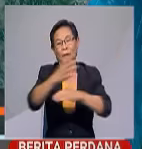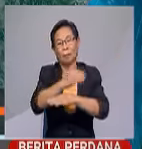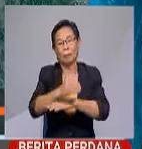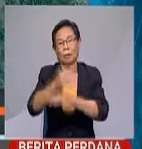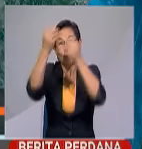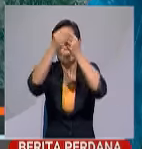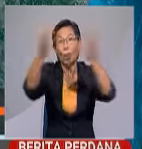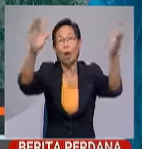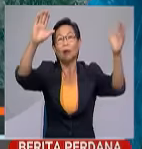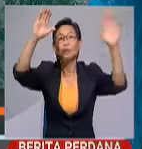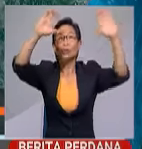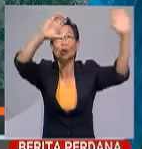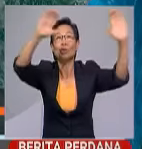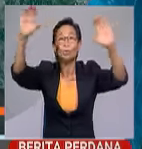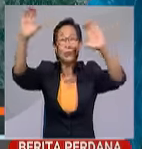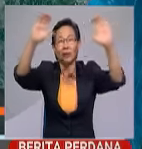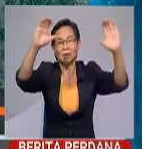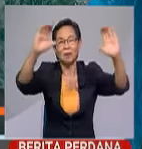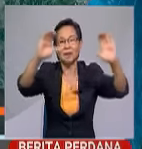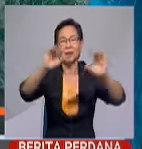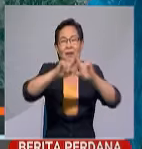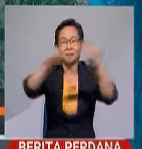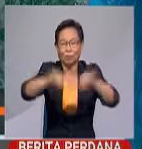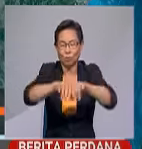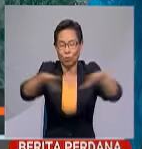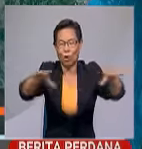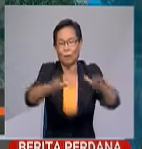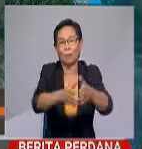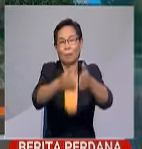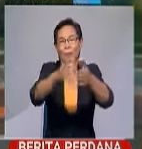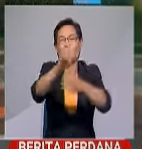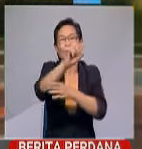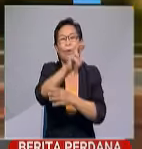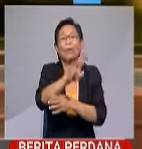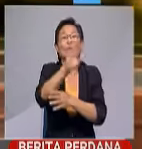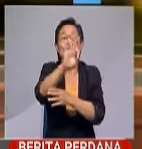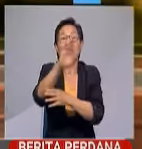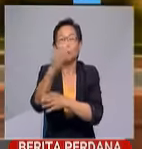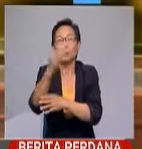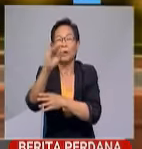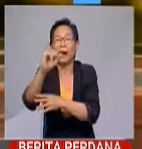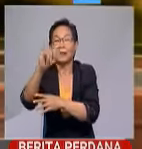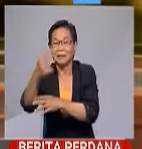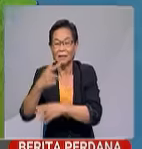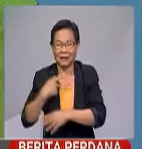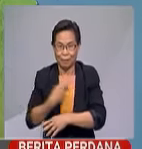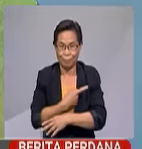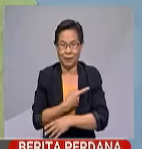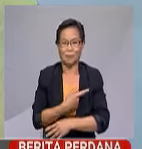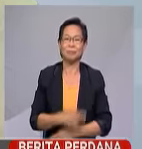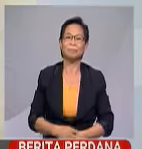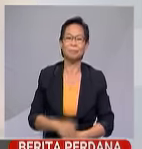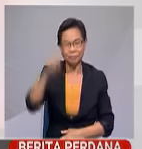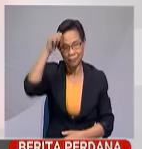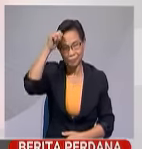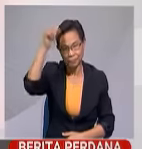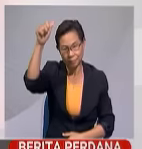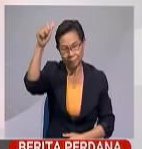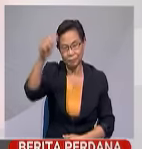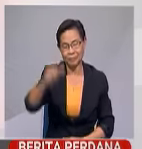Dapatkan informasi cuaca di laman Sesawang dan juga media sosial kami. Saya Abdul Aizat. Assalamualaikum.